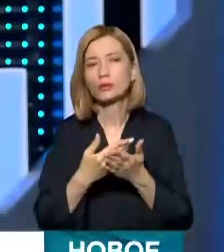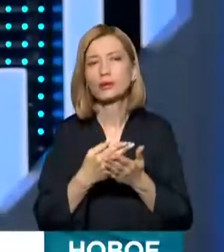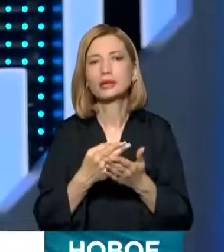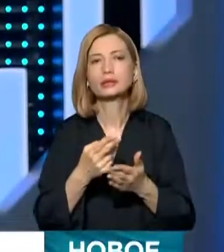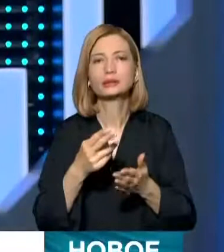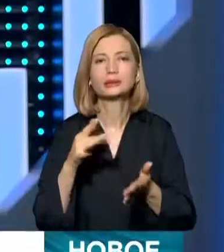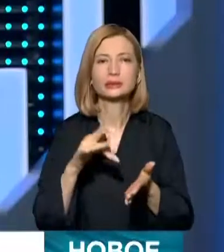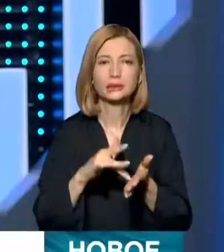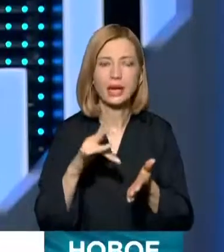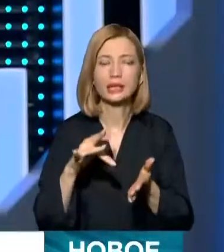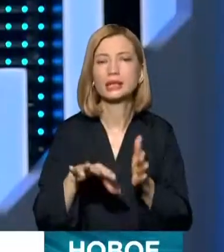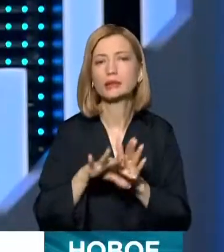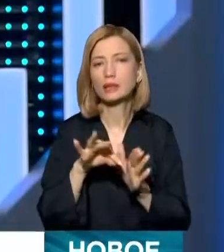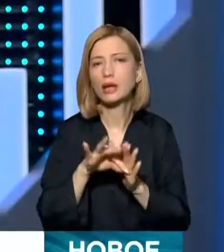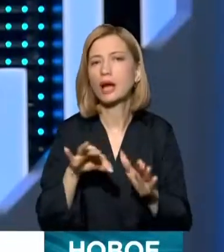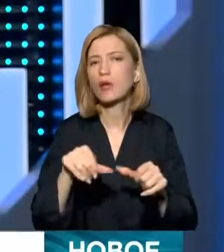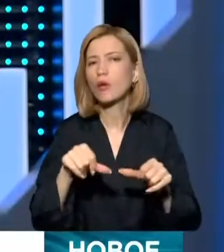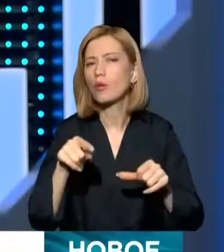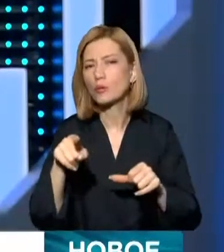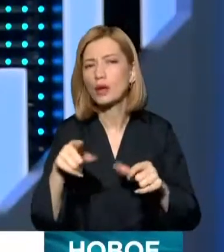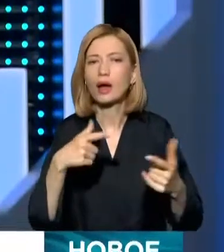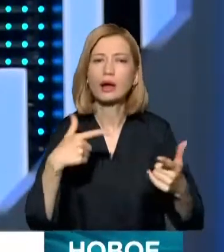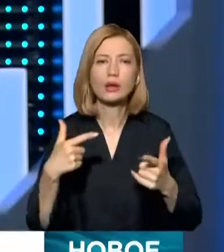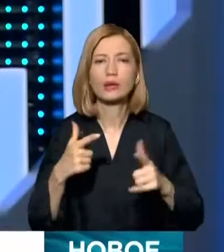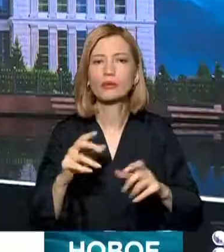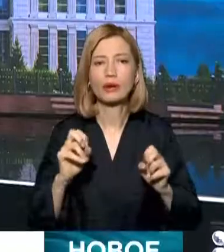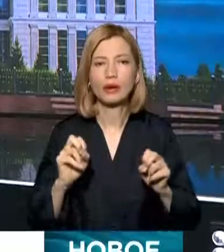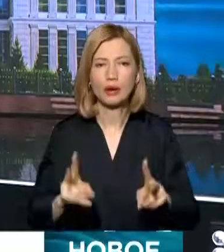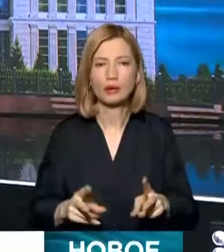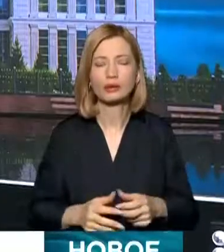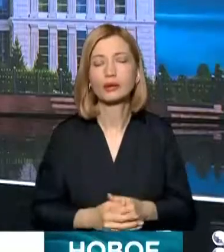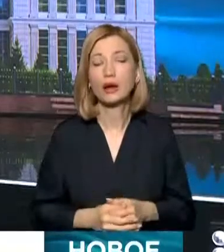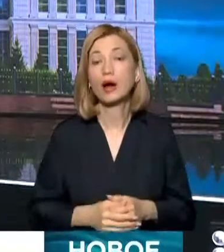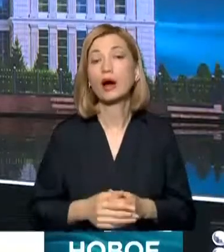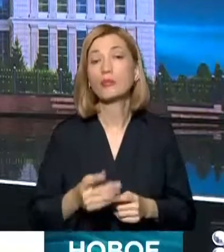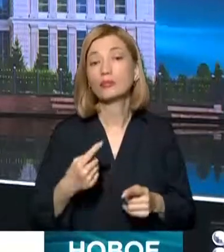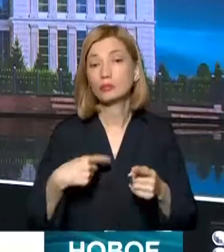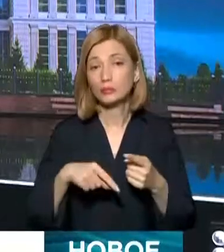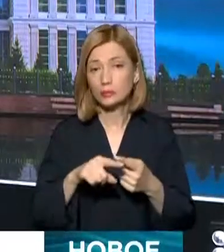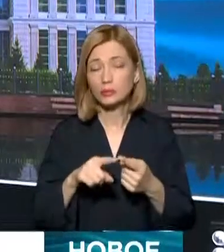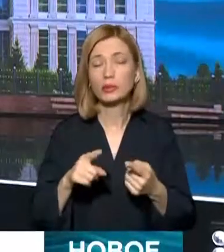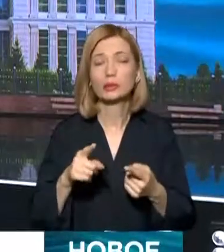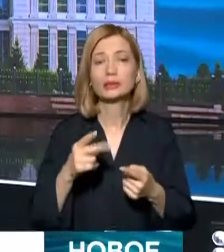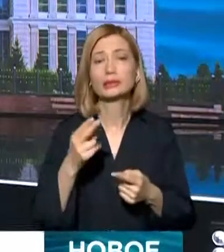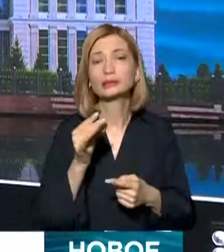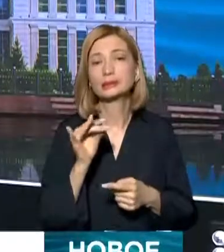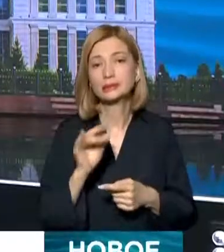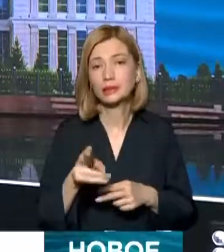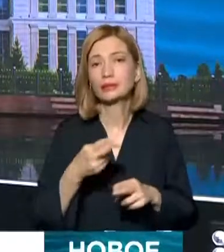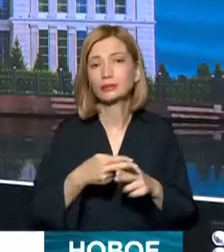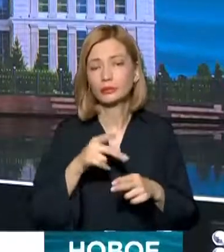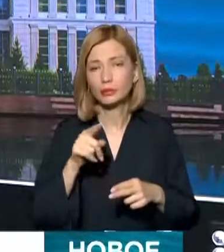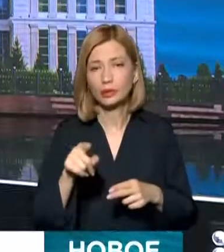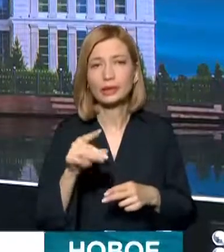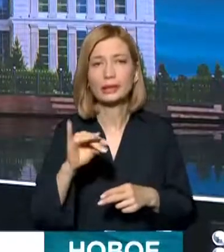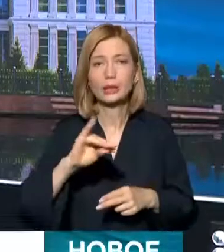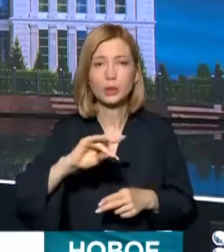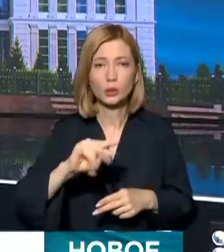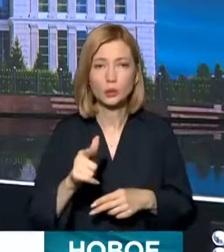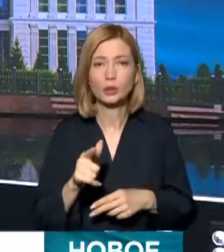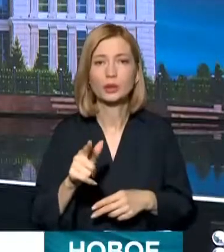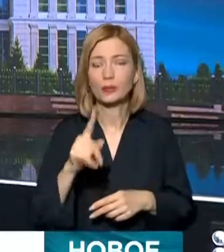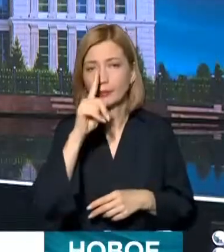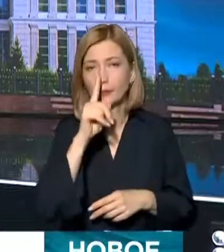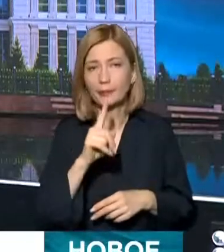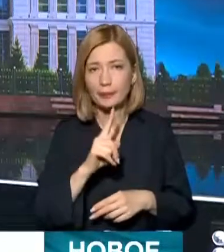к процессу? Вы знаете, я бы сказала, что ну, буквально недавно ЦИК прошел референдум, да, в июне месяце, то есть мы